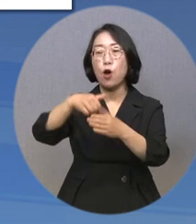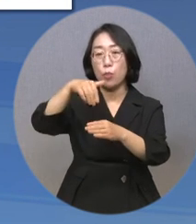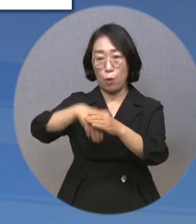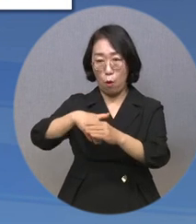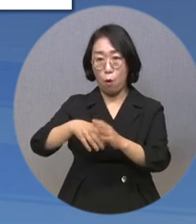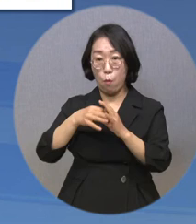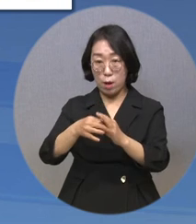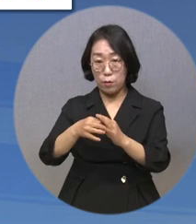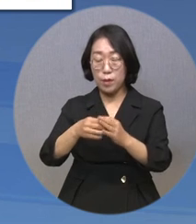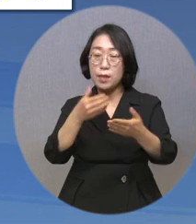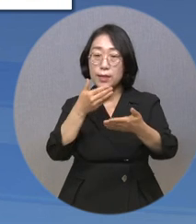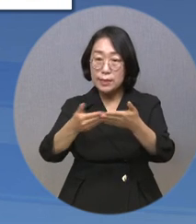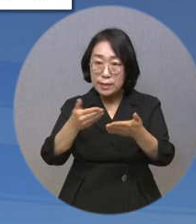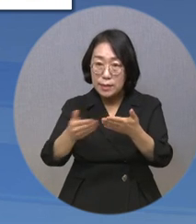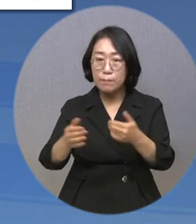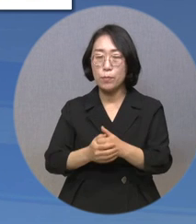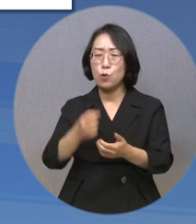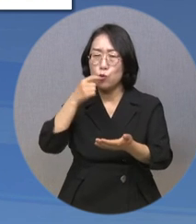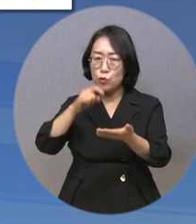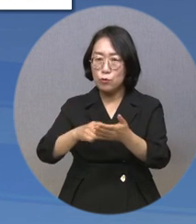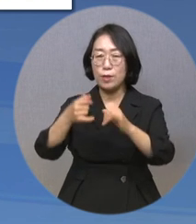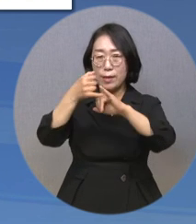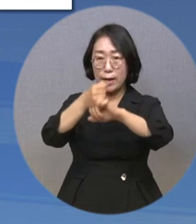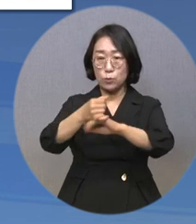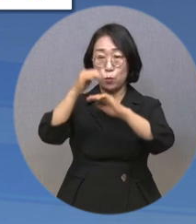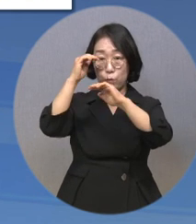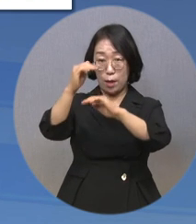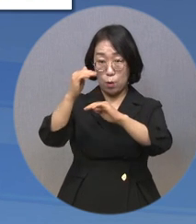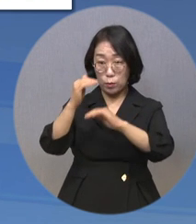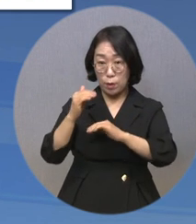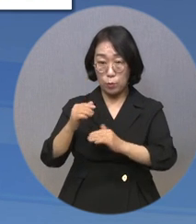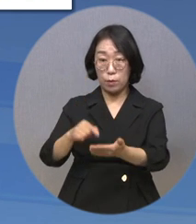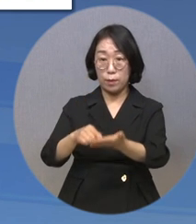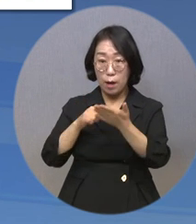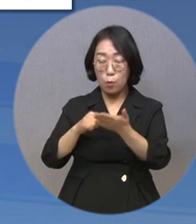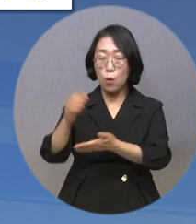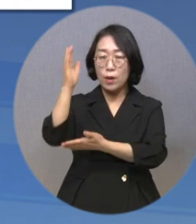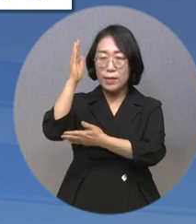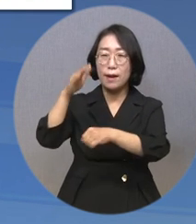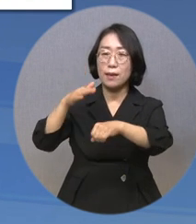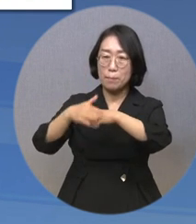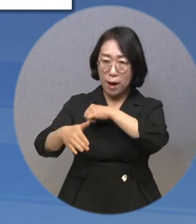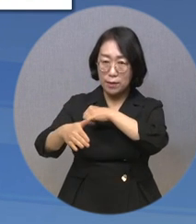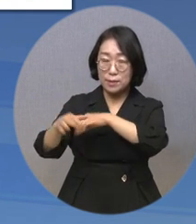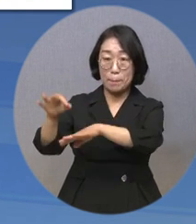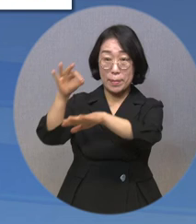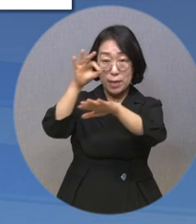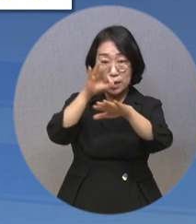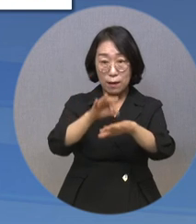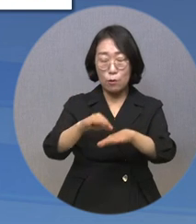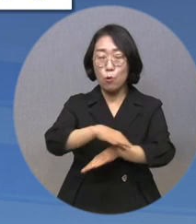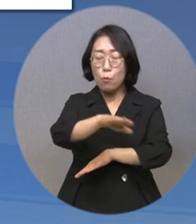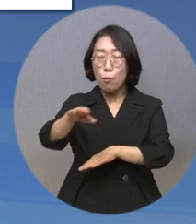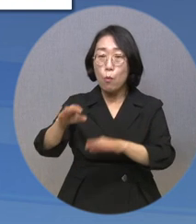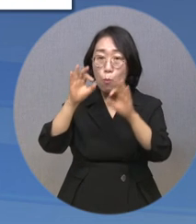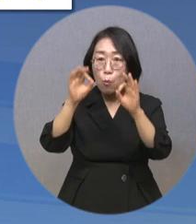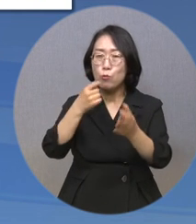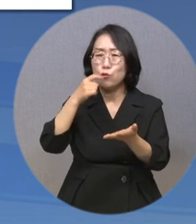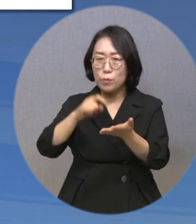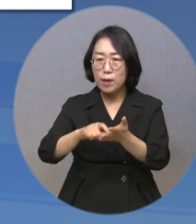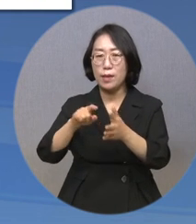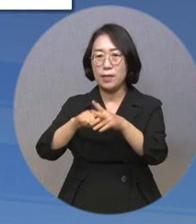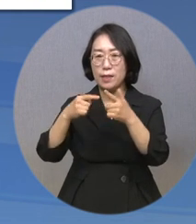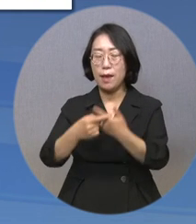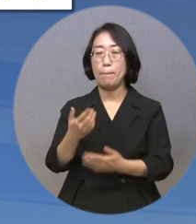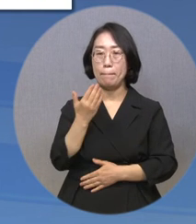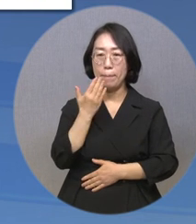설명한 그림책과 쉬운 공약사전으로 구성됐으며 스토리텔링 형식을 통해 누구나 편안하고 쉽게 지방선거를 이해할